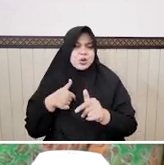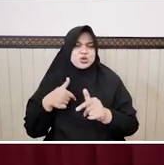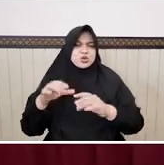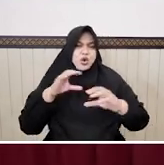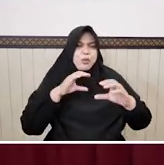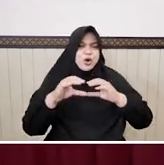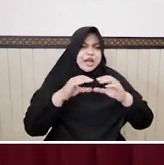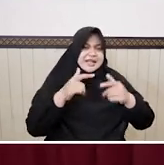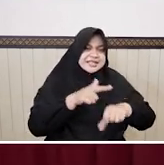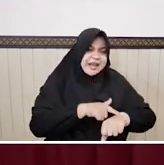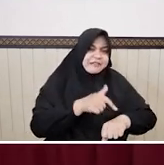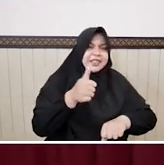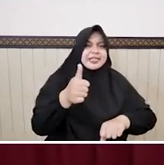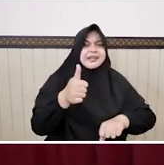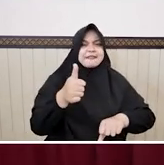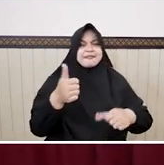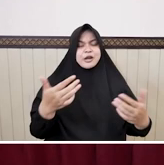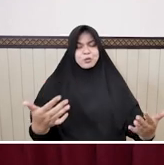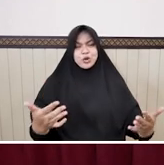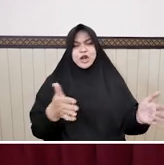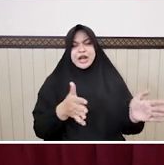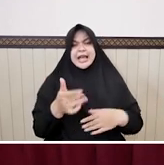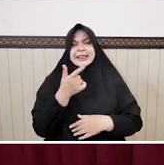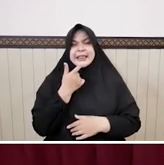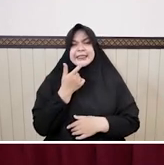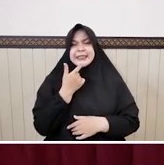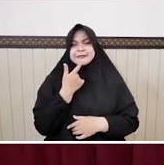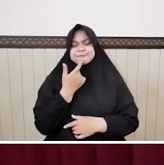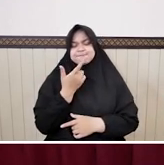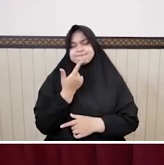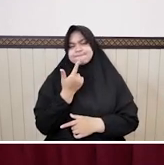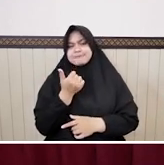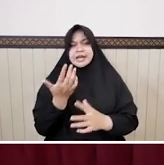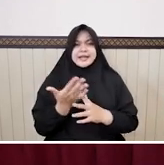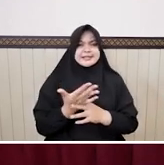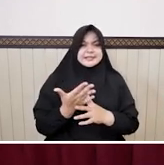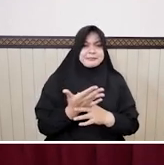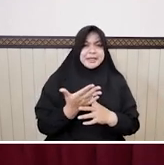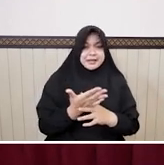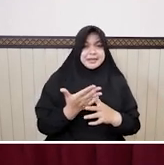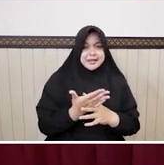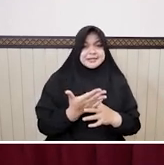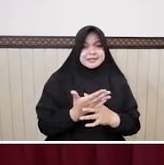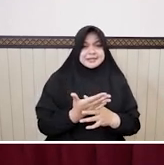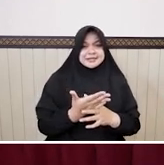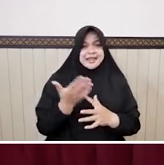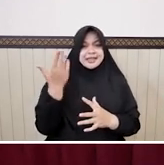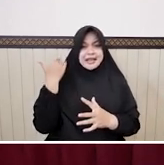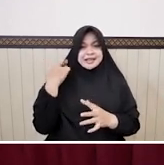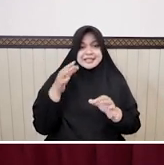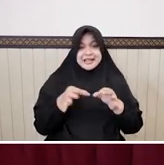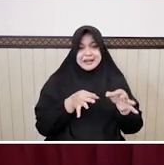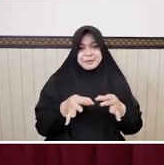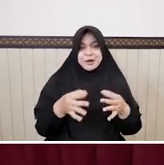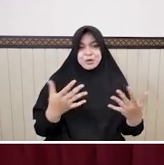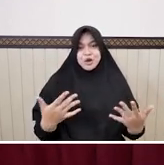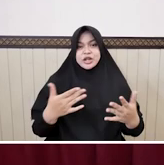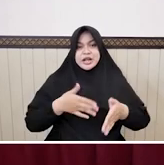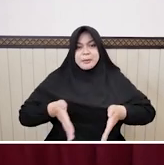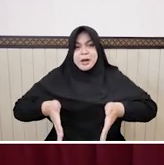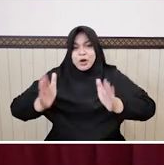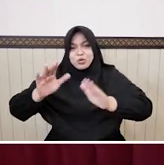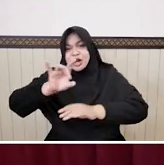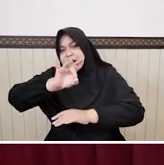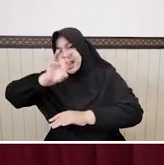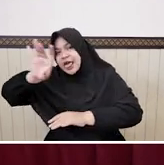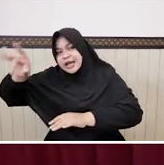yang efektif terus kemudian juga soal aksesibilitas tadi sarana-sarana parsana ya telah bangunan